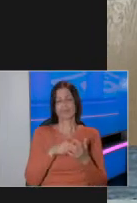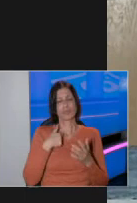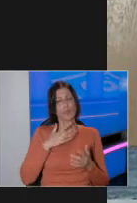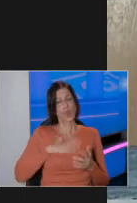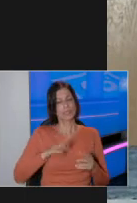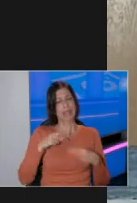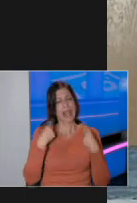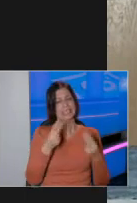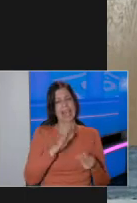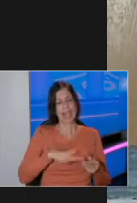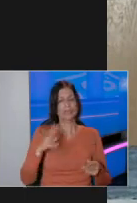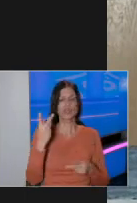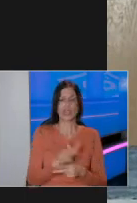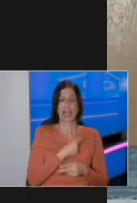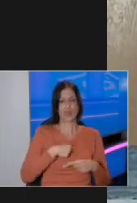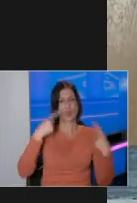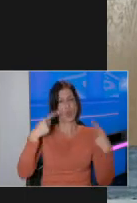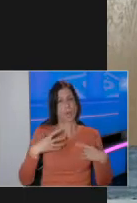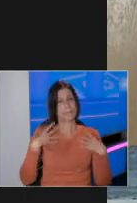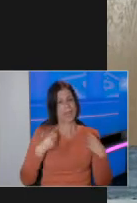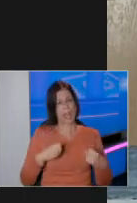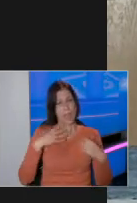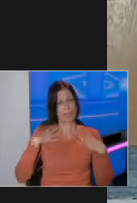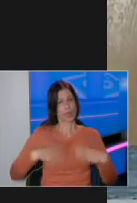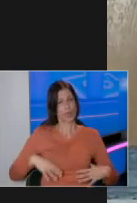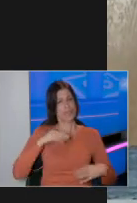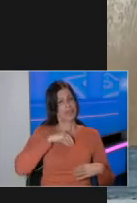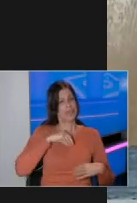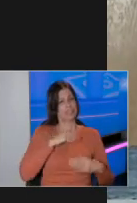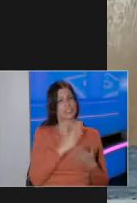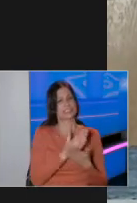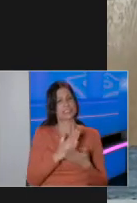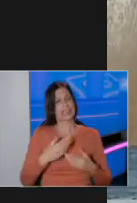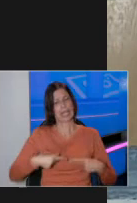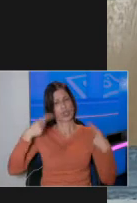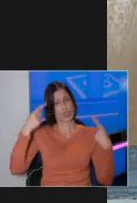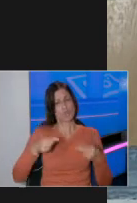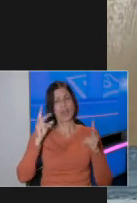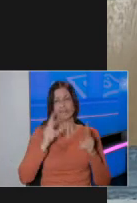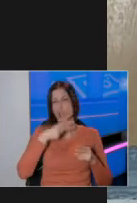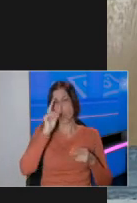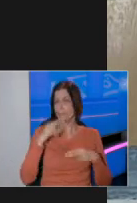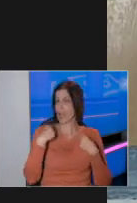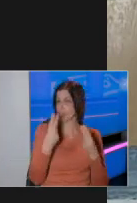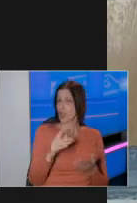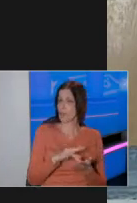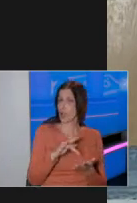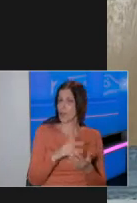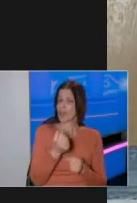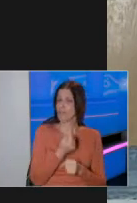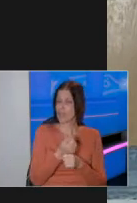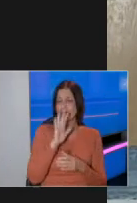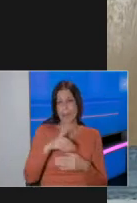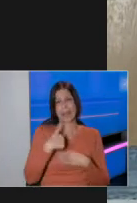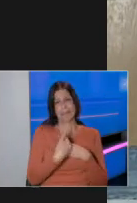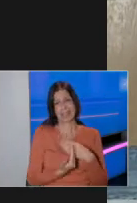רוצים להחזיר לילדים שגרת יום בריאה, בגוף, בנפש, בסדר היום שלהם, ולאפשר להורים לחזור למקומות עבודה, וגם להתפרנס,